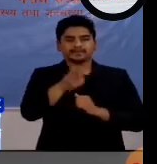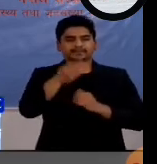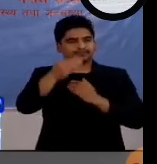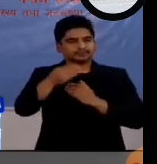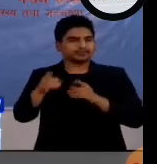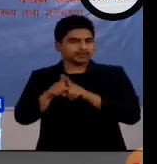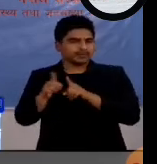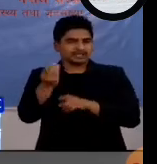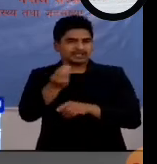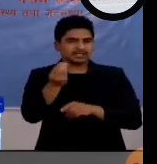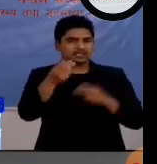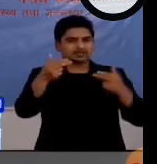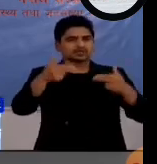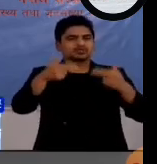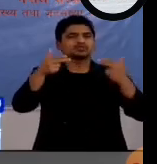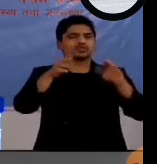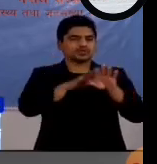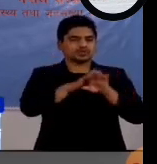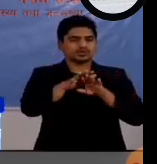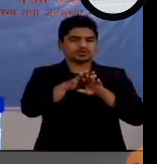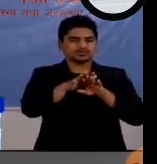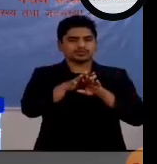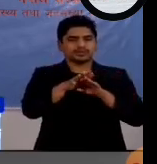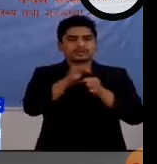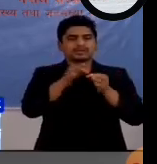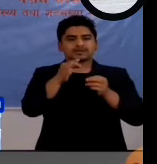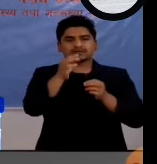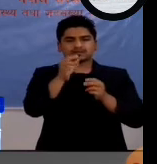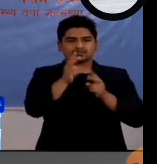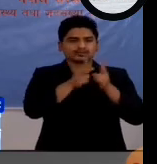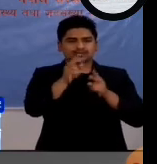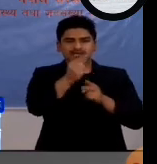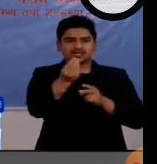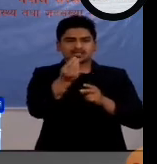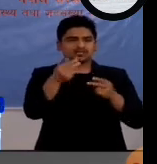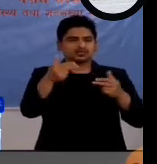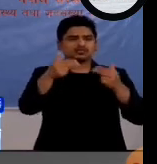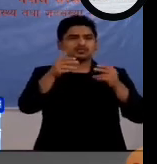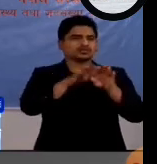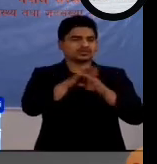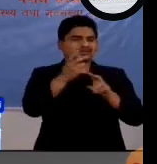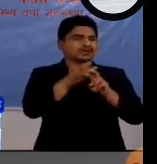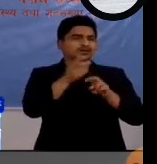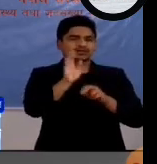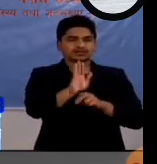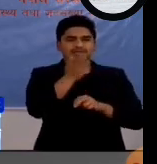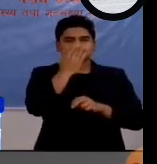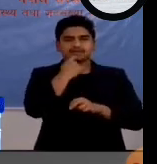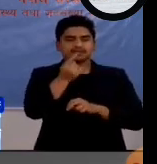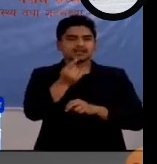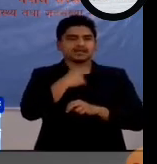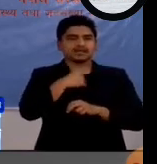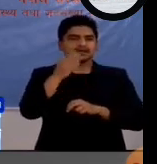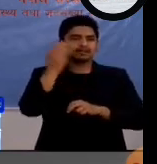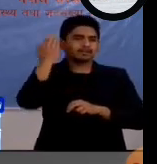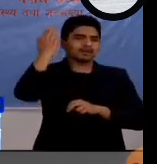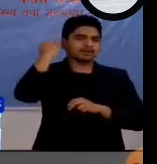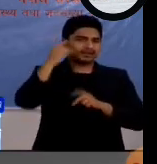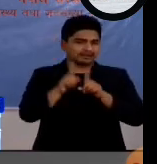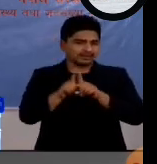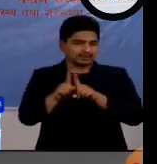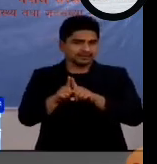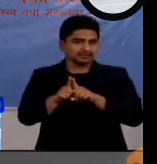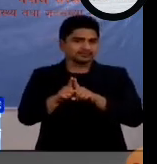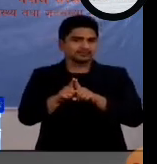यति हुँदा हुँदै पनि केही च्यालेन्जेसहरू लजिस्टिकको पार्टमा थोरै च्यालेन्ज छ हामीलाई, किन भन्दा विगतमा